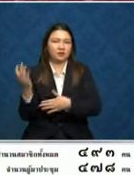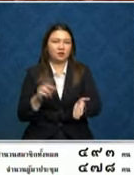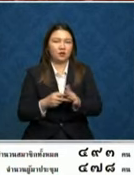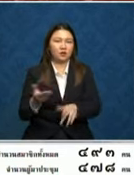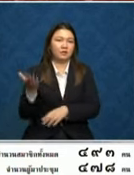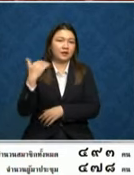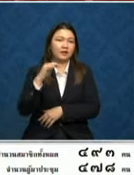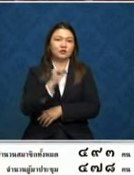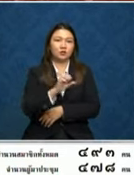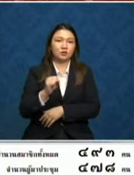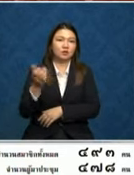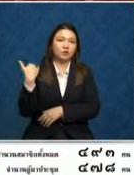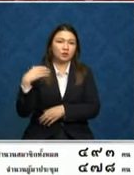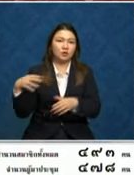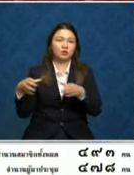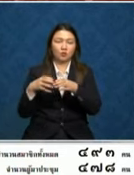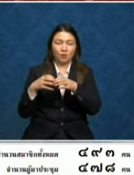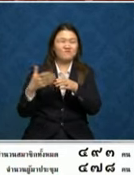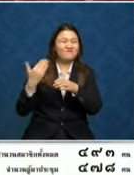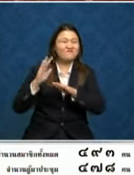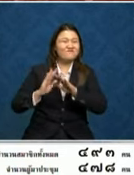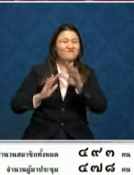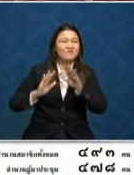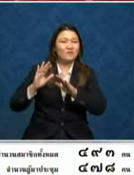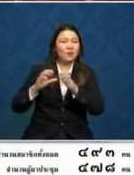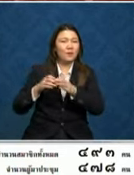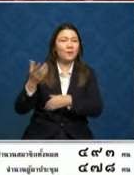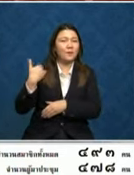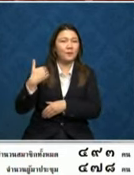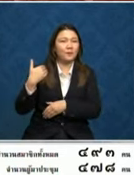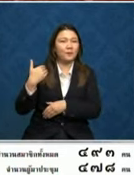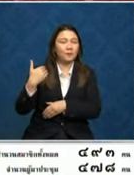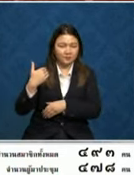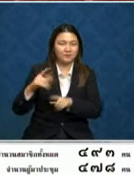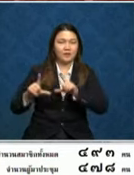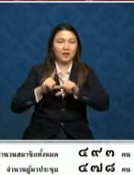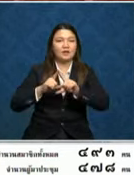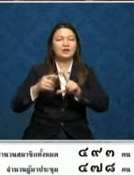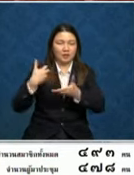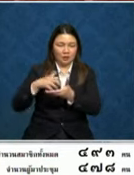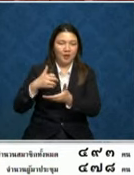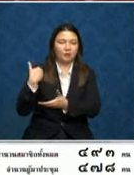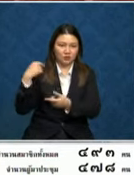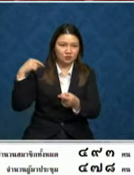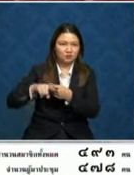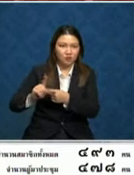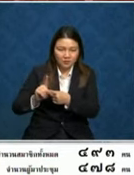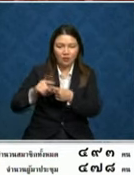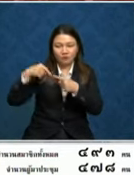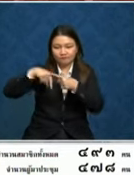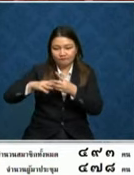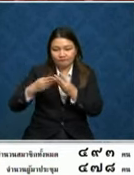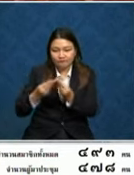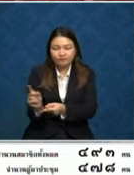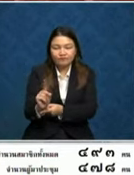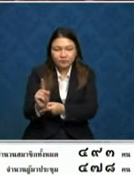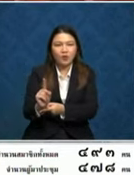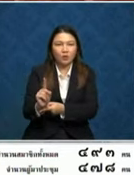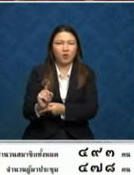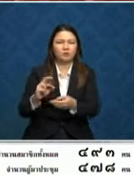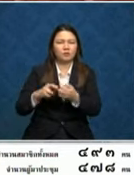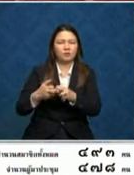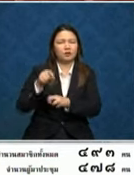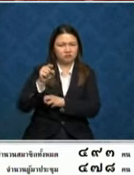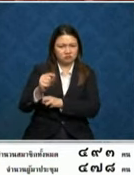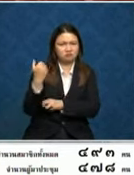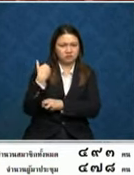แทนราษฎรจากพรรคประชาชนคุณณัฐพลโตวิจักชัยกุลนะคะก็จะมาอภิปรายลงรายละเอียดให้เราเห็นภาพถึงปัญหาของการจัดสรรง